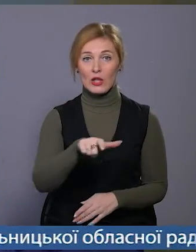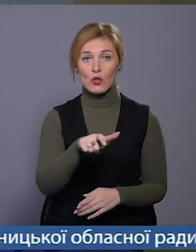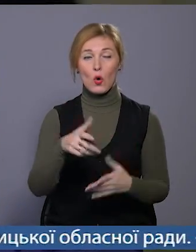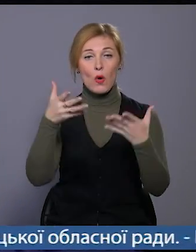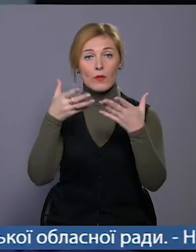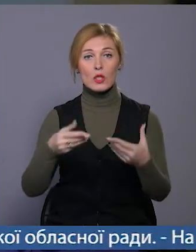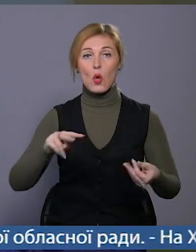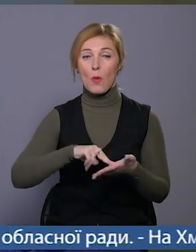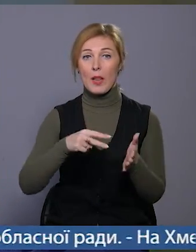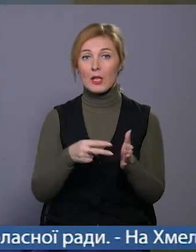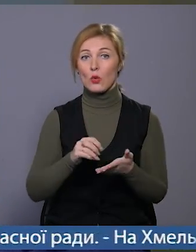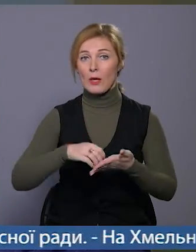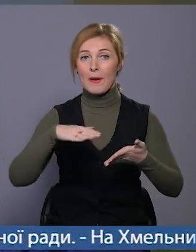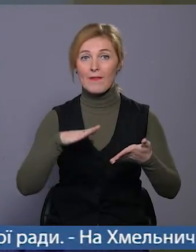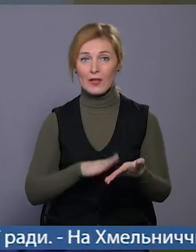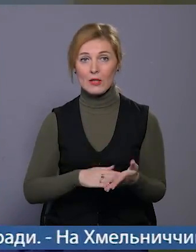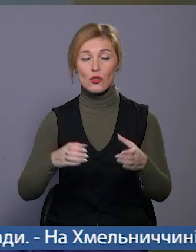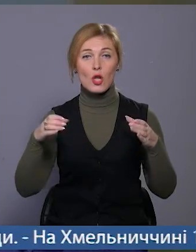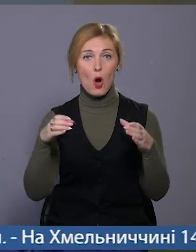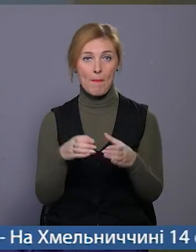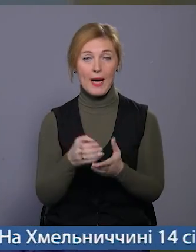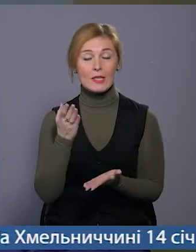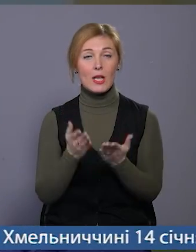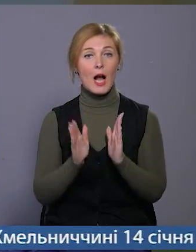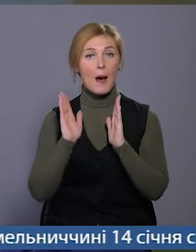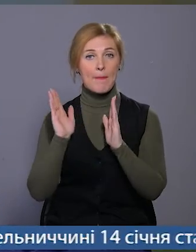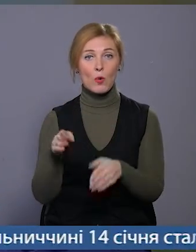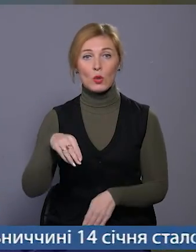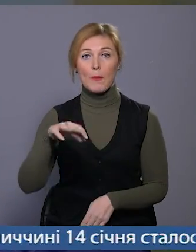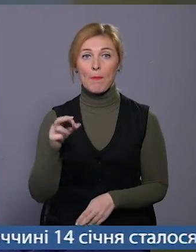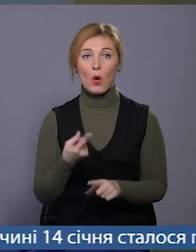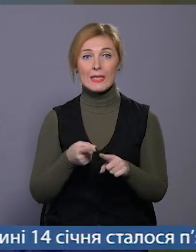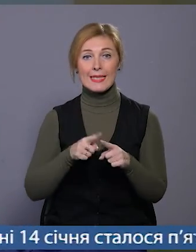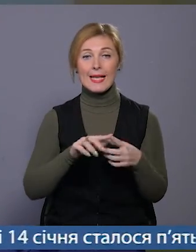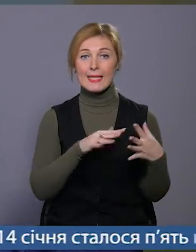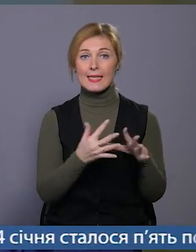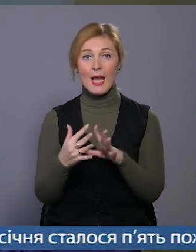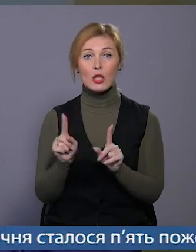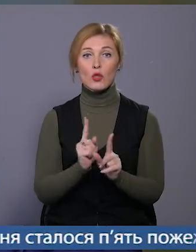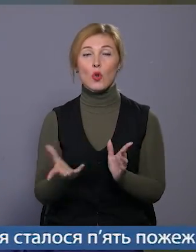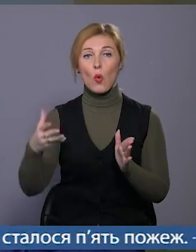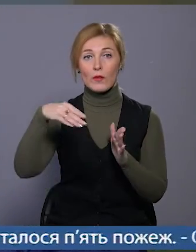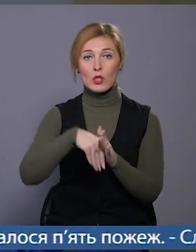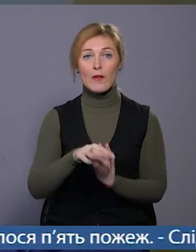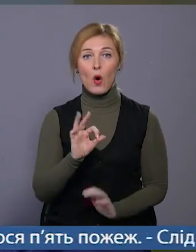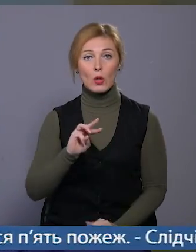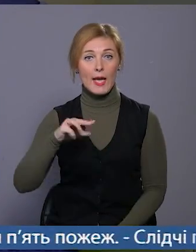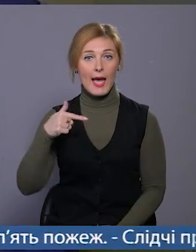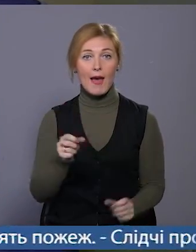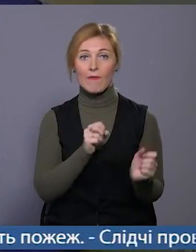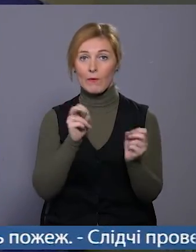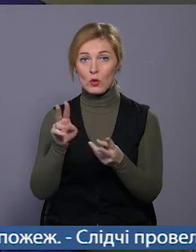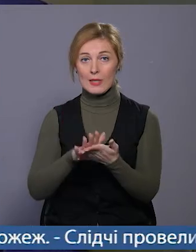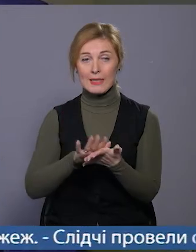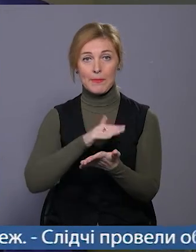плануємо визначити компанію, яка буде по цих селах, які увійшли в ОТГ, вивозити сміття.